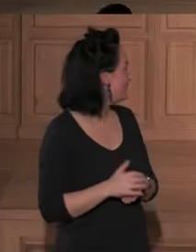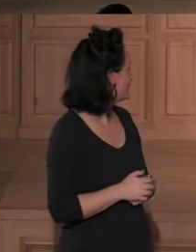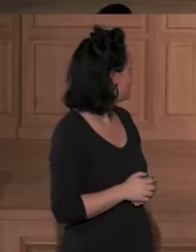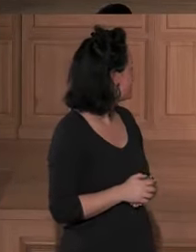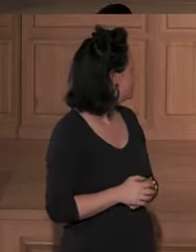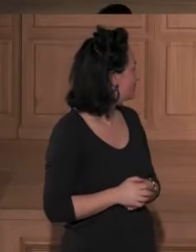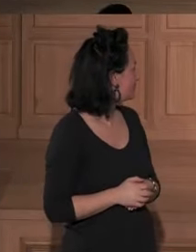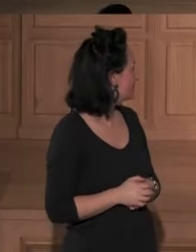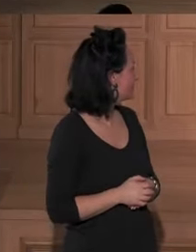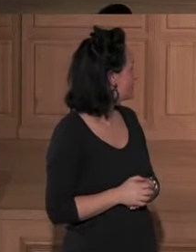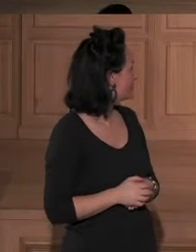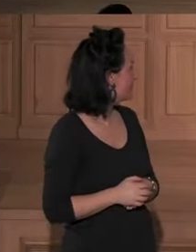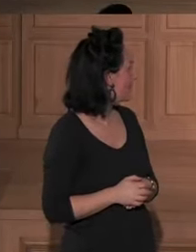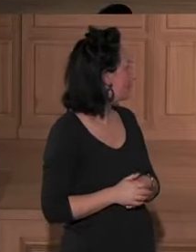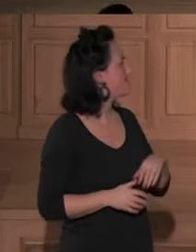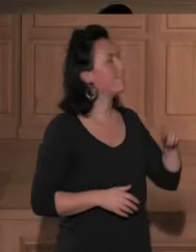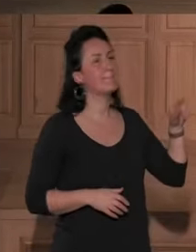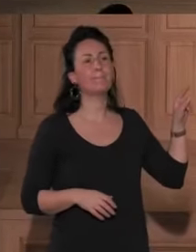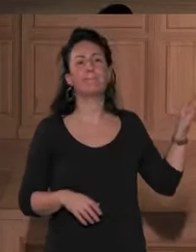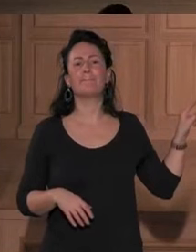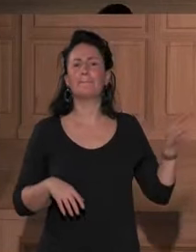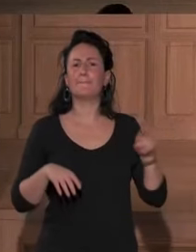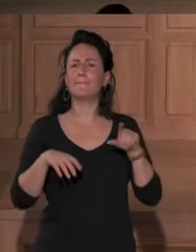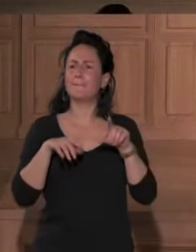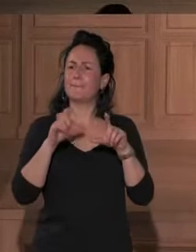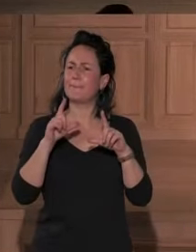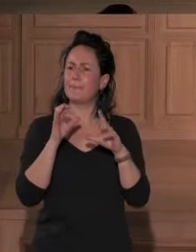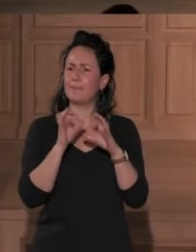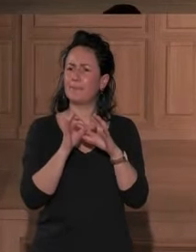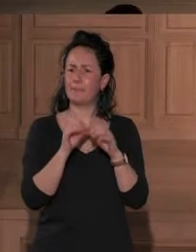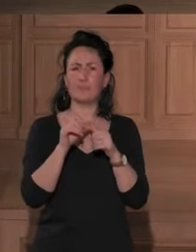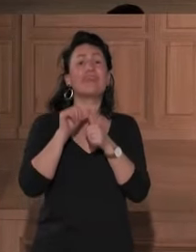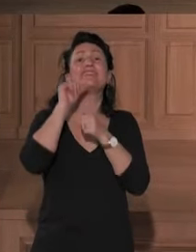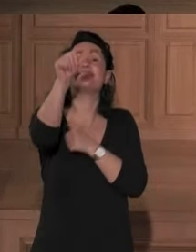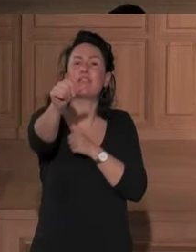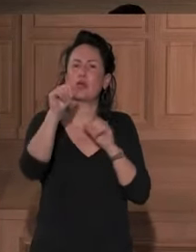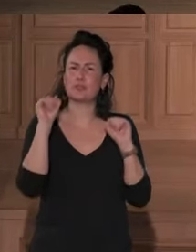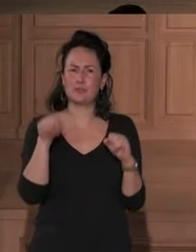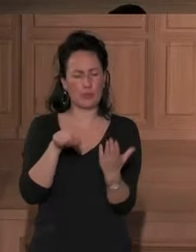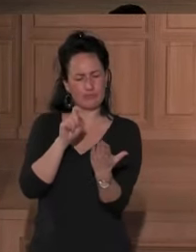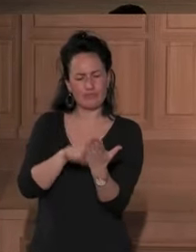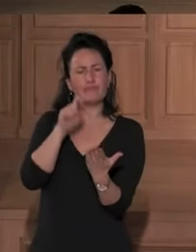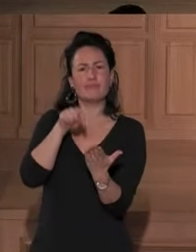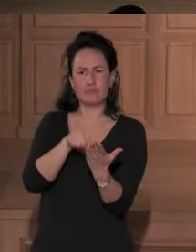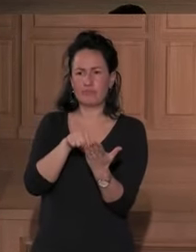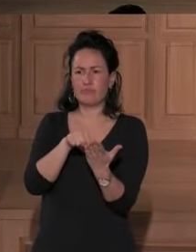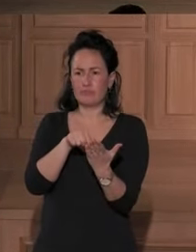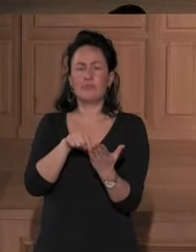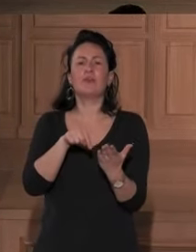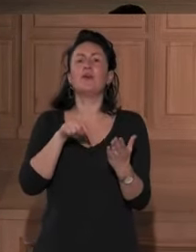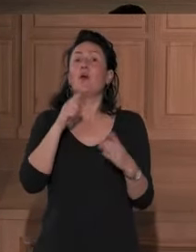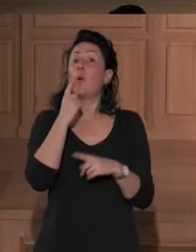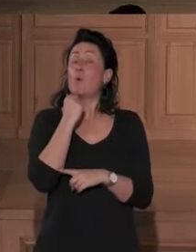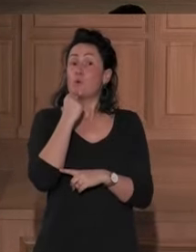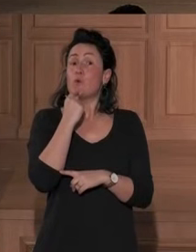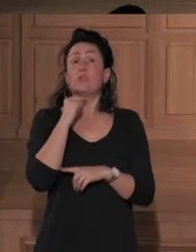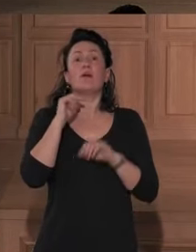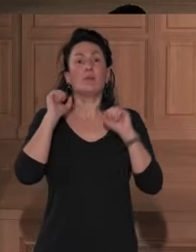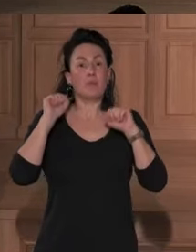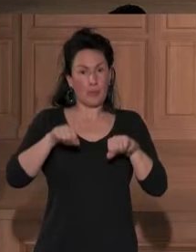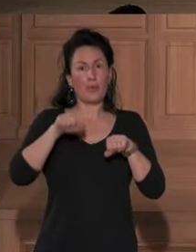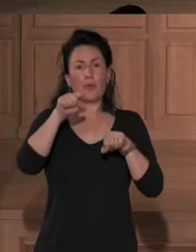Ben, vous cliquez dessus et en trois lignes, c'est rempli. Vous écrivez juste « Fraternité en action », comme ça on saura que c'est pour ça. Et nous, ensuite,